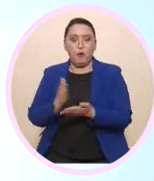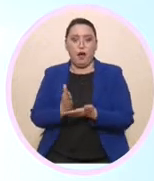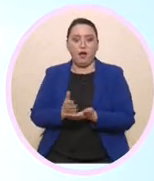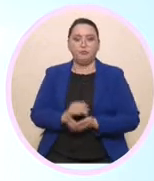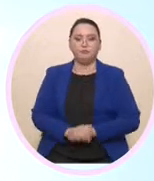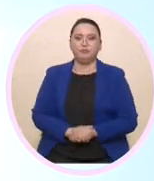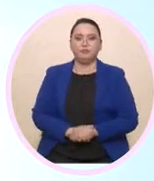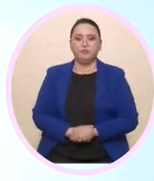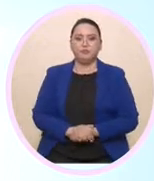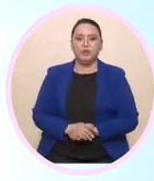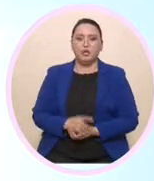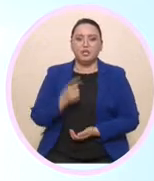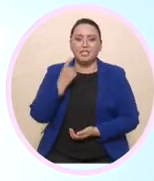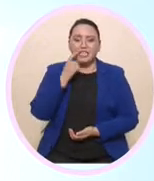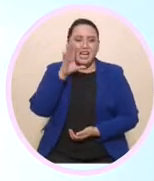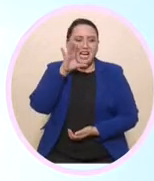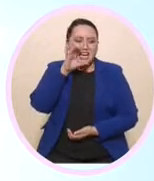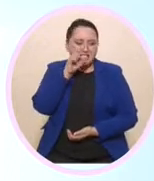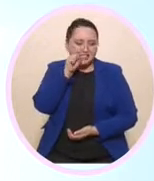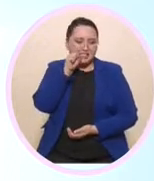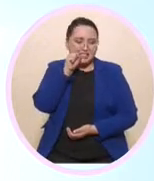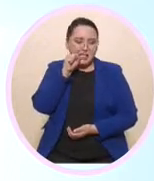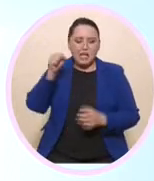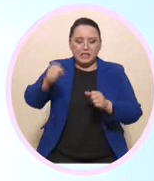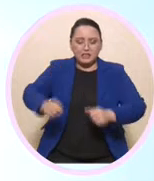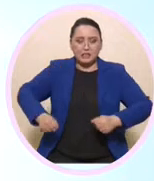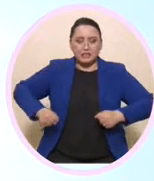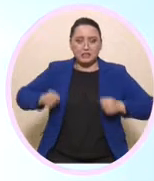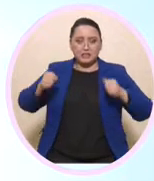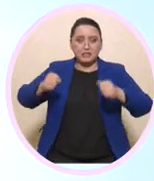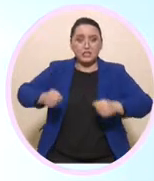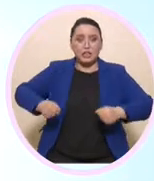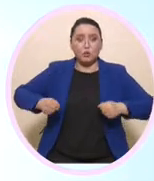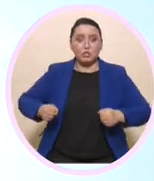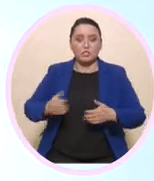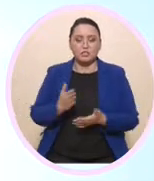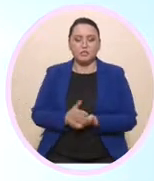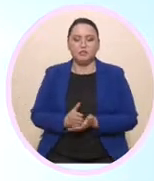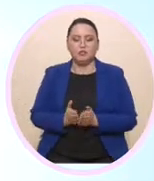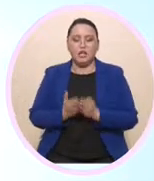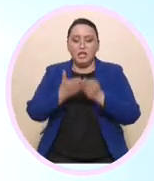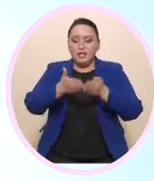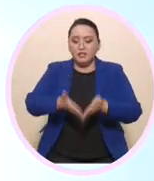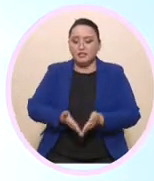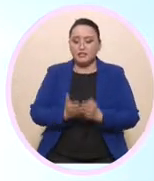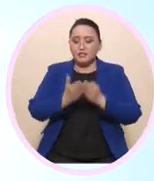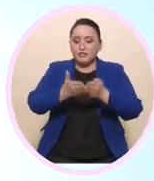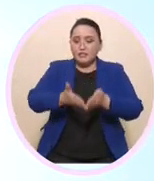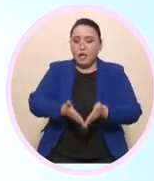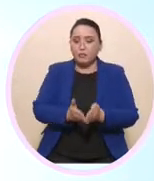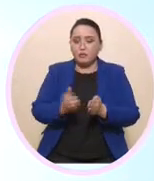За шүд зүүн сэлүрдсэн. Завэ. За мөн завьныхаа сэлүрийг ганц